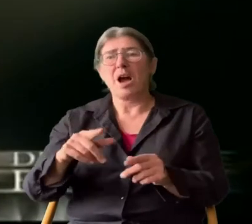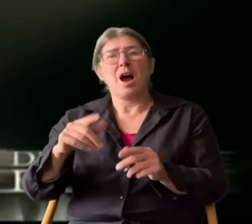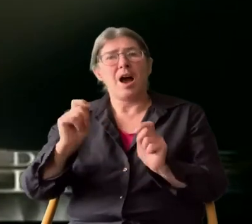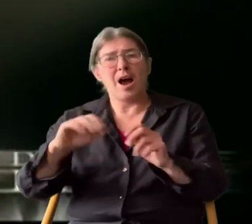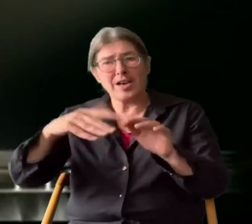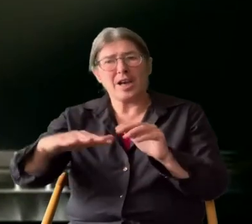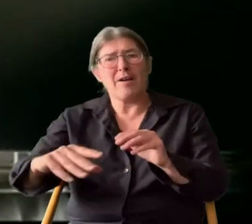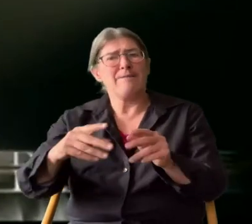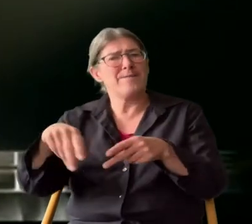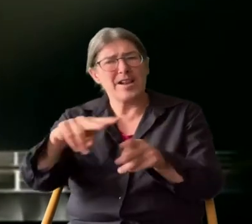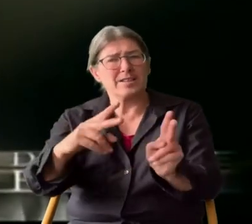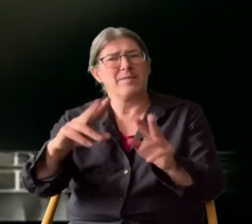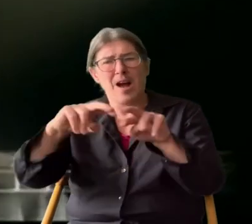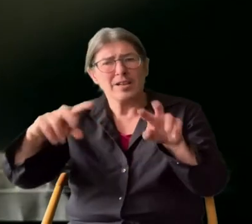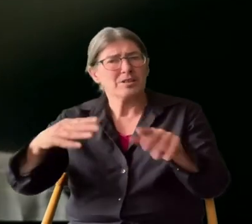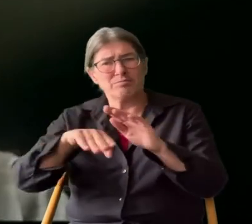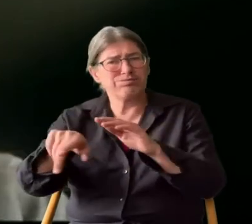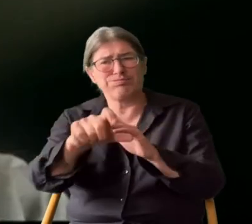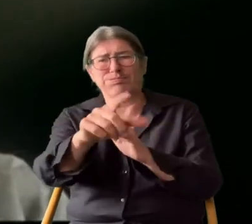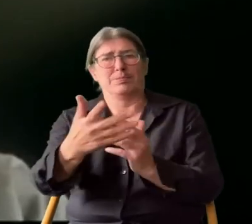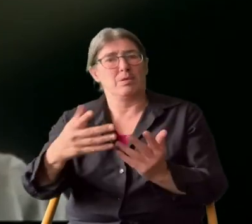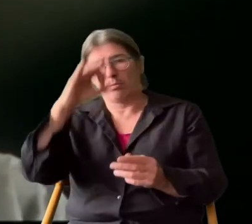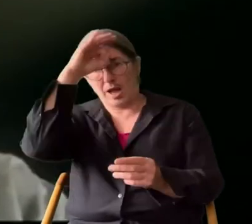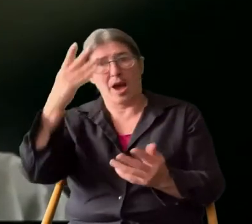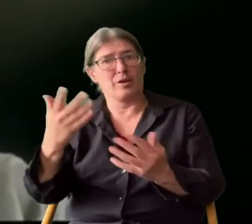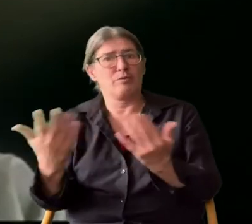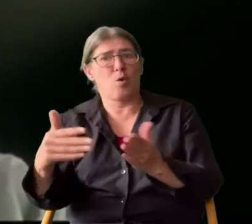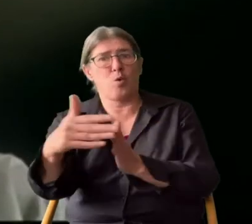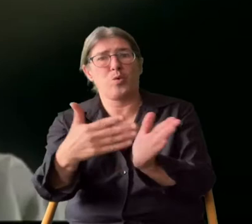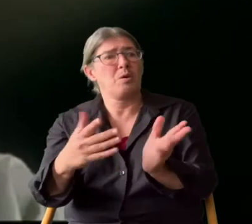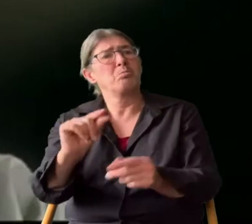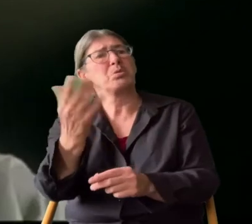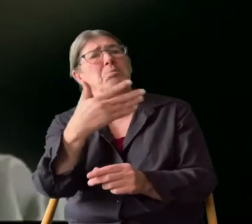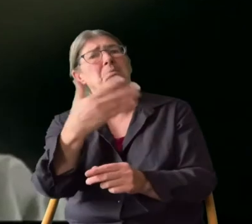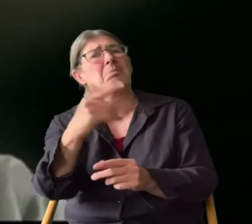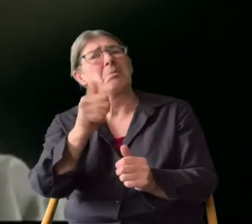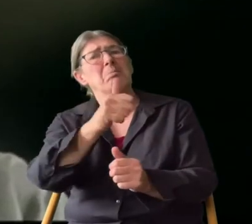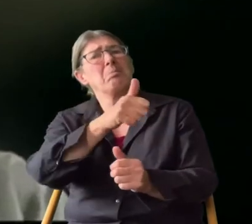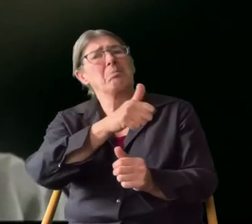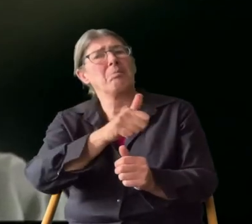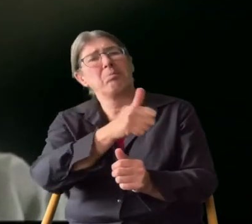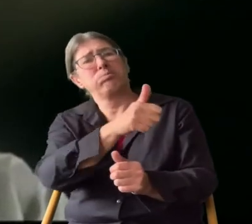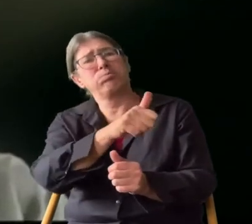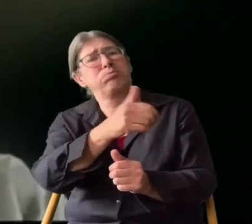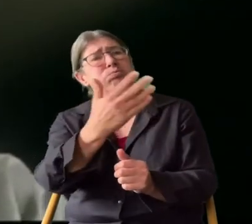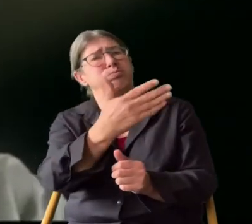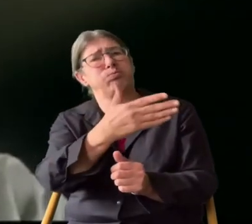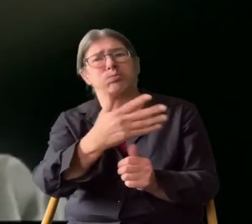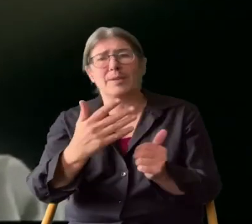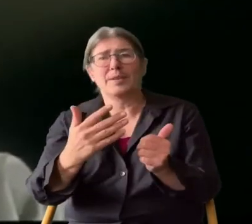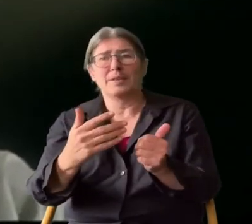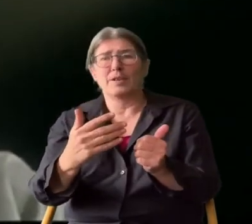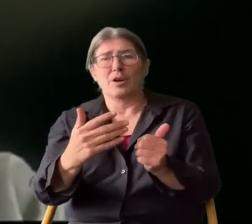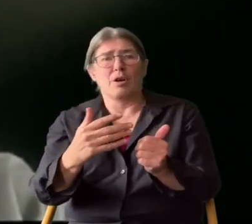Sturzacker, über Feldwege, durch Waldwege. Wir hatten gar keine Ahnung. Nur so ein bisschen nach dem Daumen gerichtet